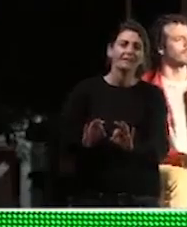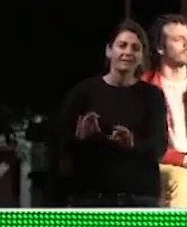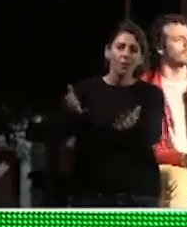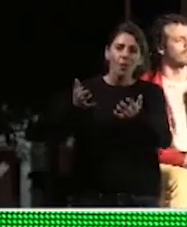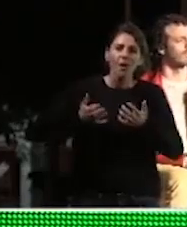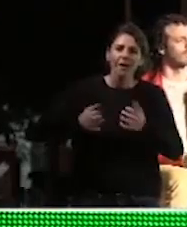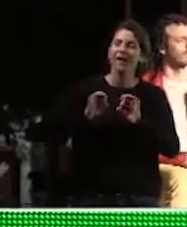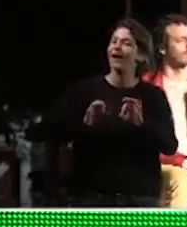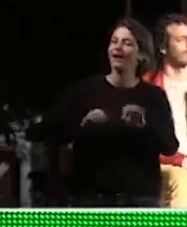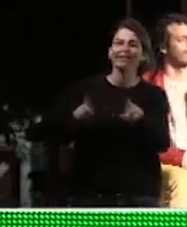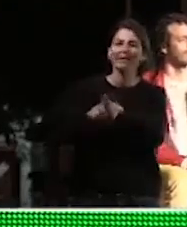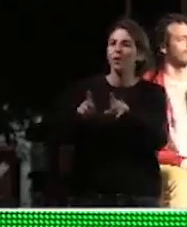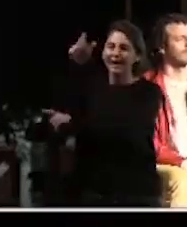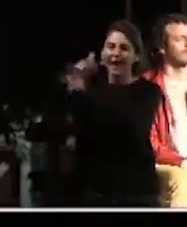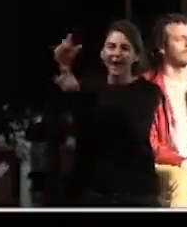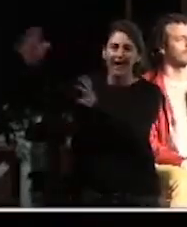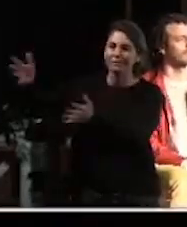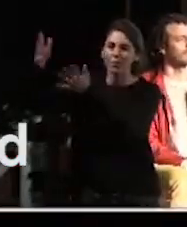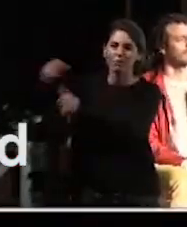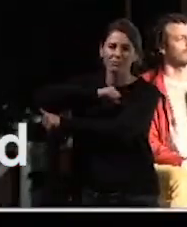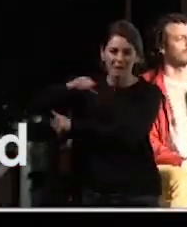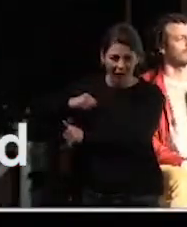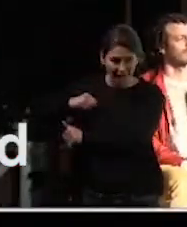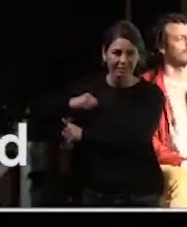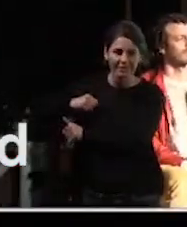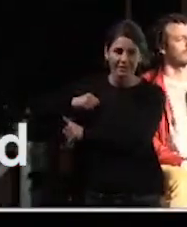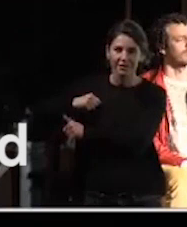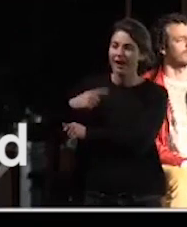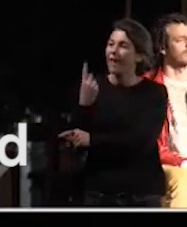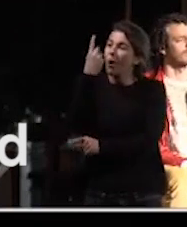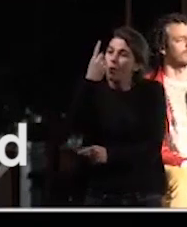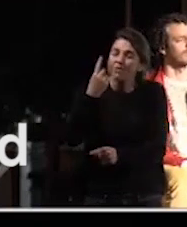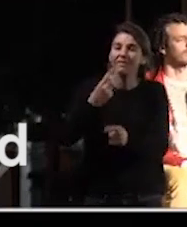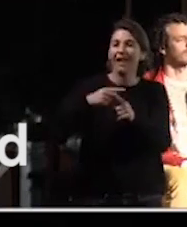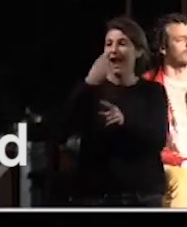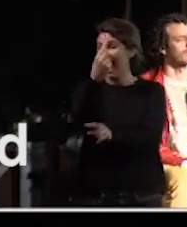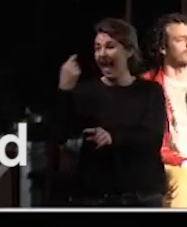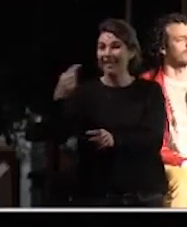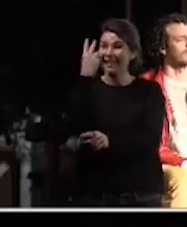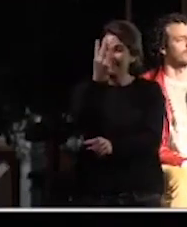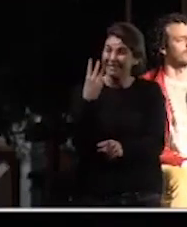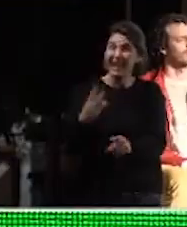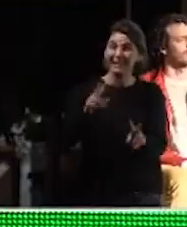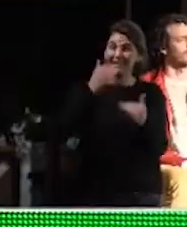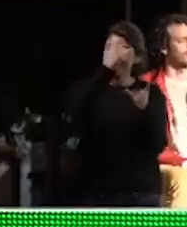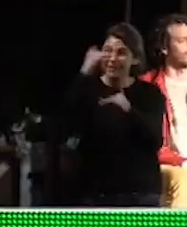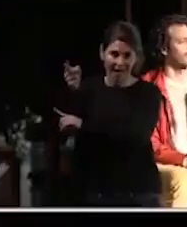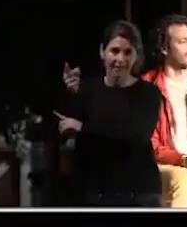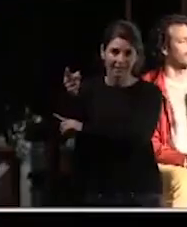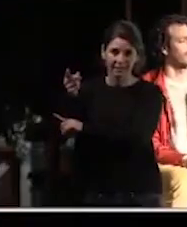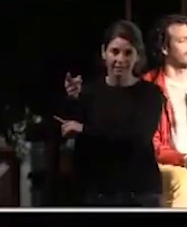Guanyar és obligar els promotors privats a destinar un de cada tres habitatges nous a la ciutat a habitatge